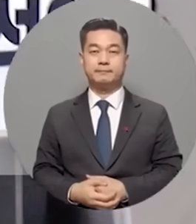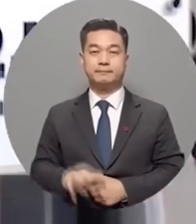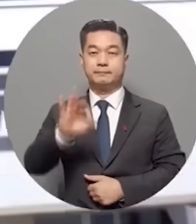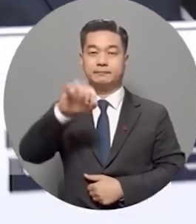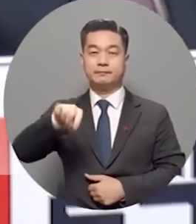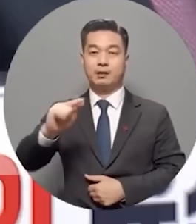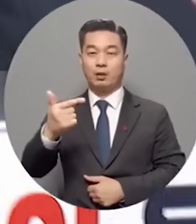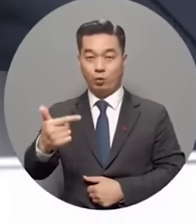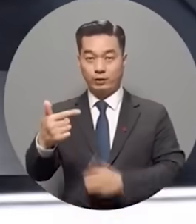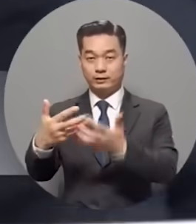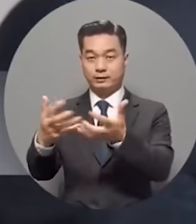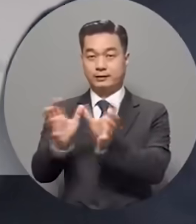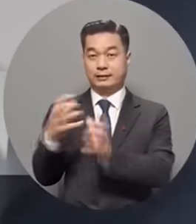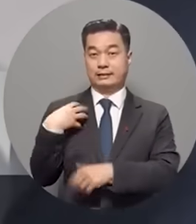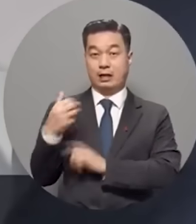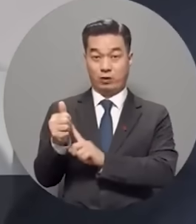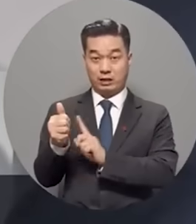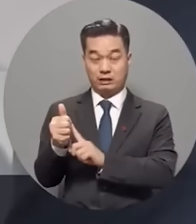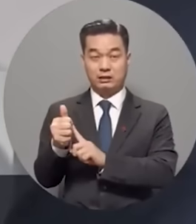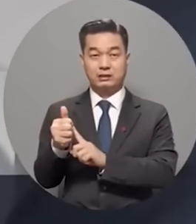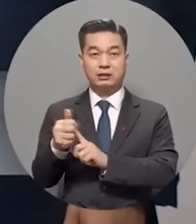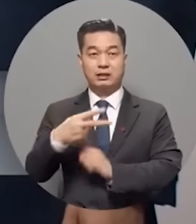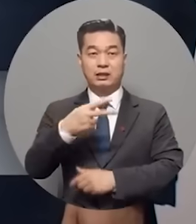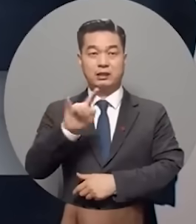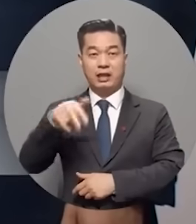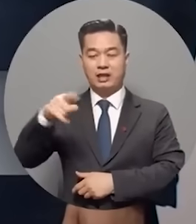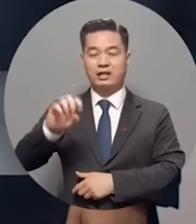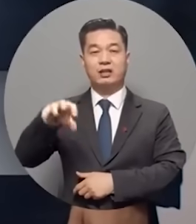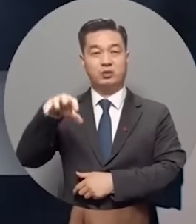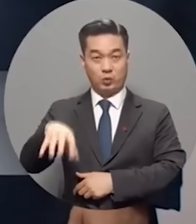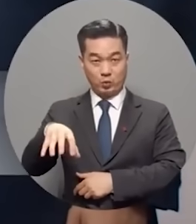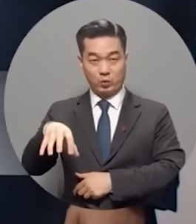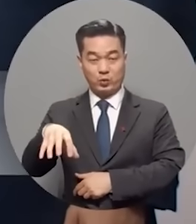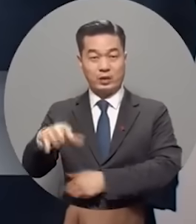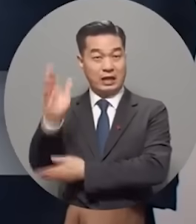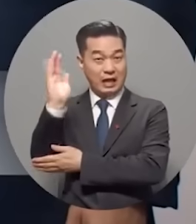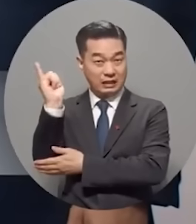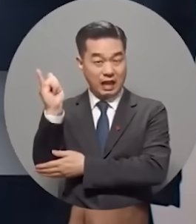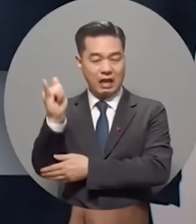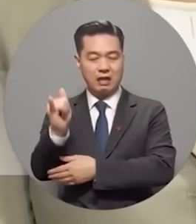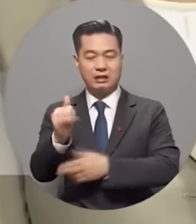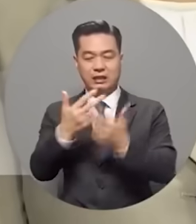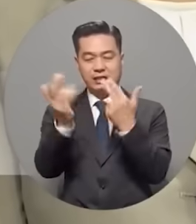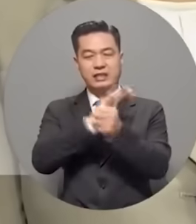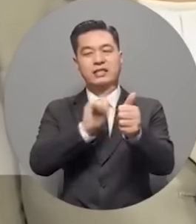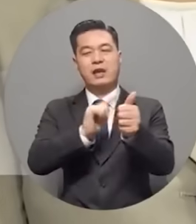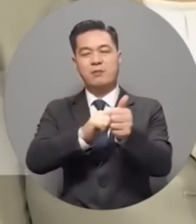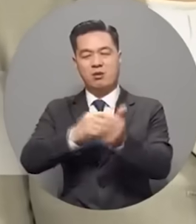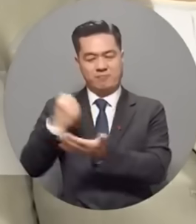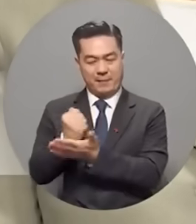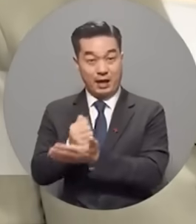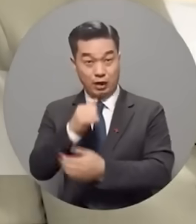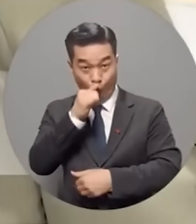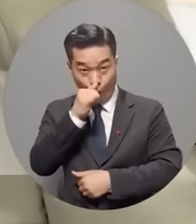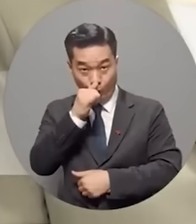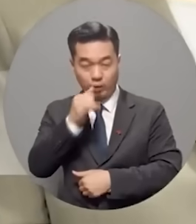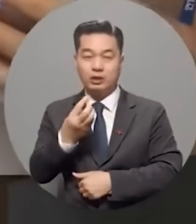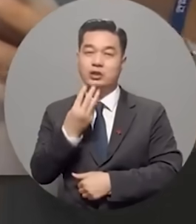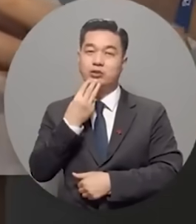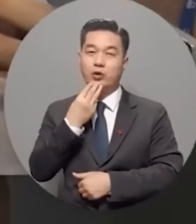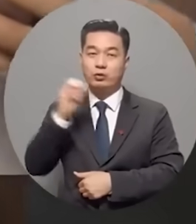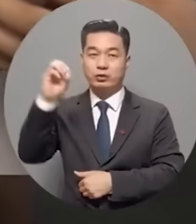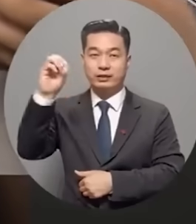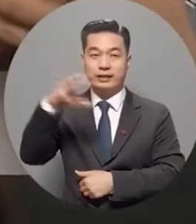앞서 지난 대선 당시 대장동 1타 강사로 민주당 이재명 후보 공격에 앞장섰고 서울 양평고속도로